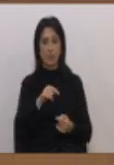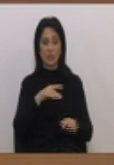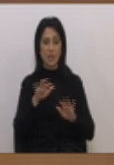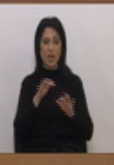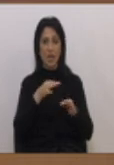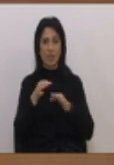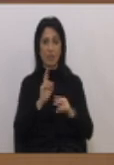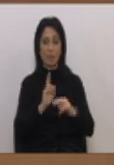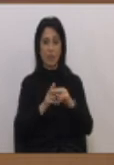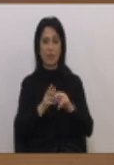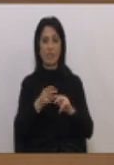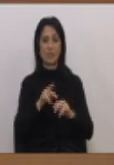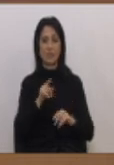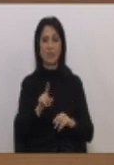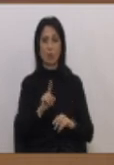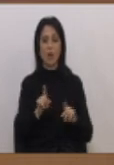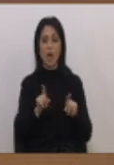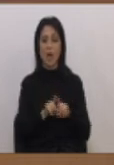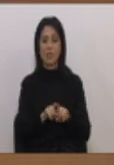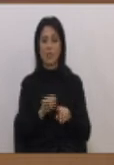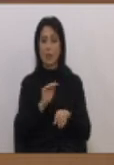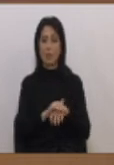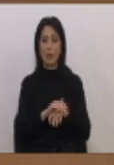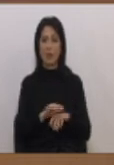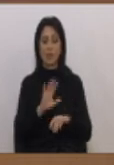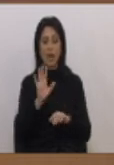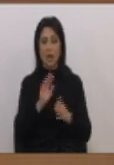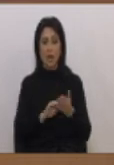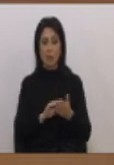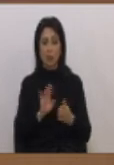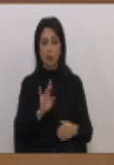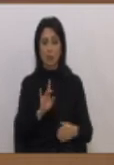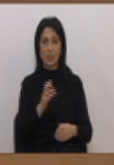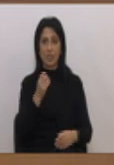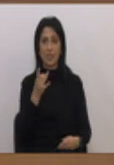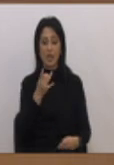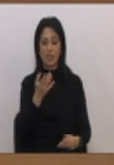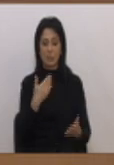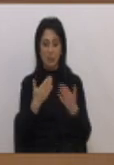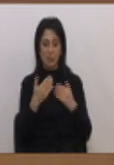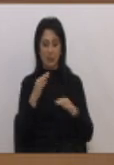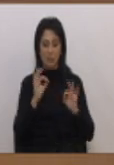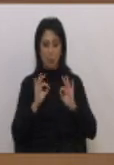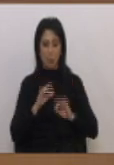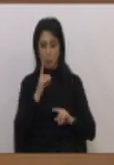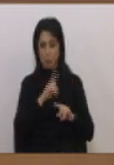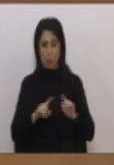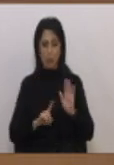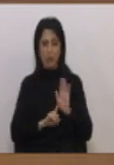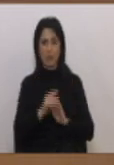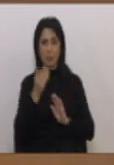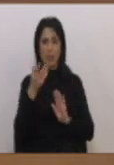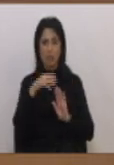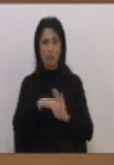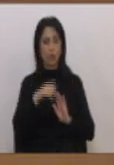რეაგირება პრევენციული იმისთვის, რომ ასეთი ფაქტები არ მოხდეს. Და კიდევ ერთხელ მიმართავ პროკურატურას დროულად დაიწყოს მათ